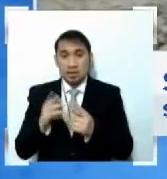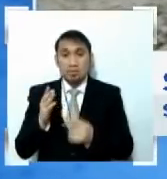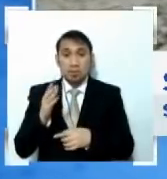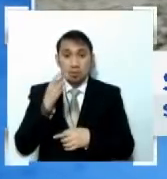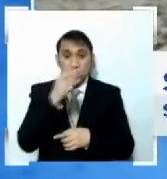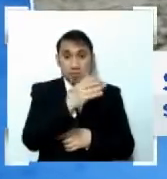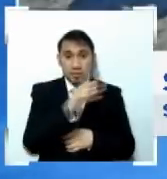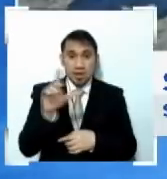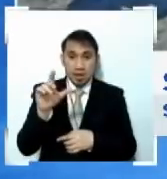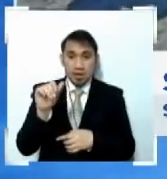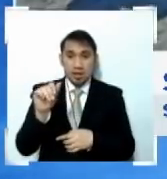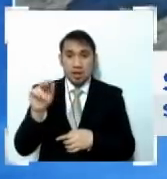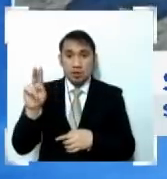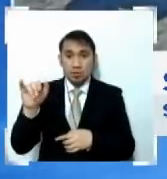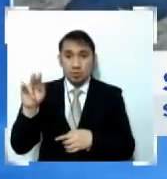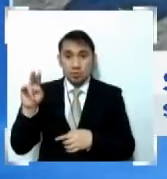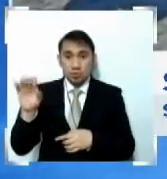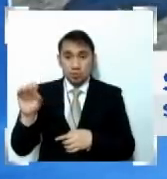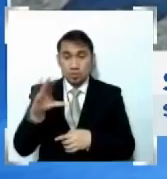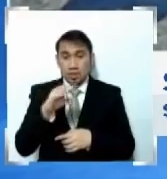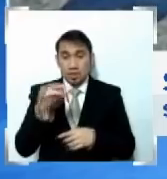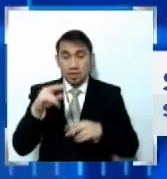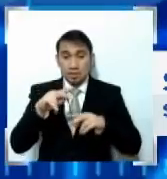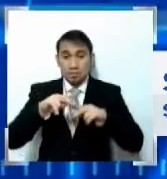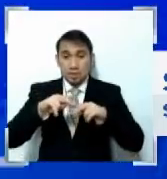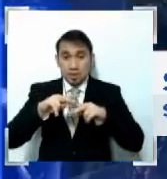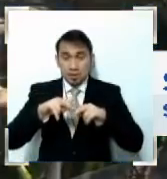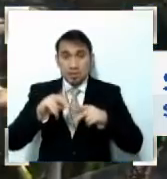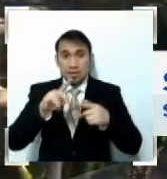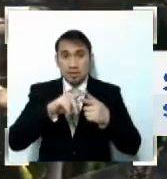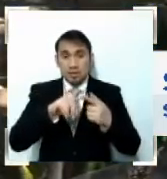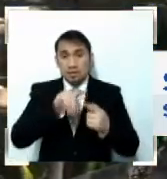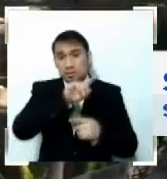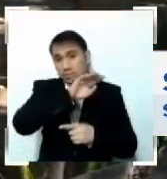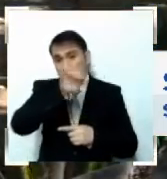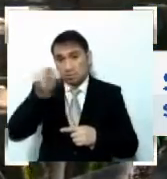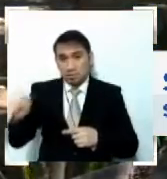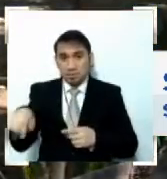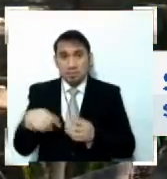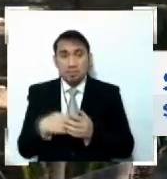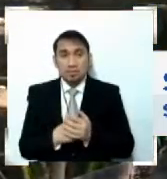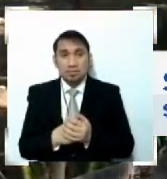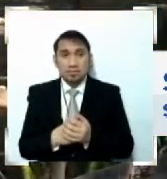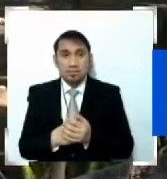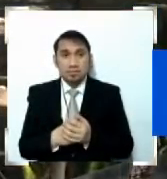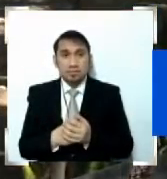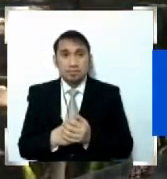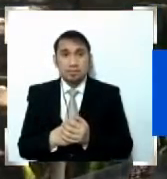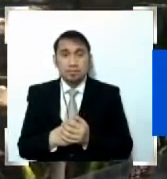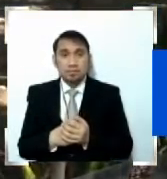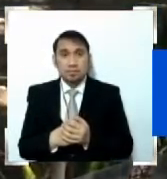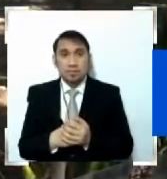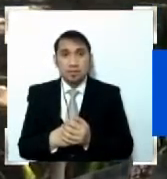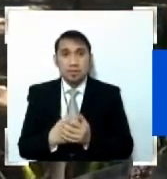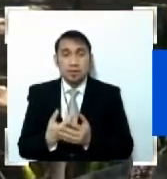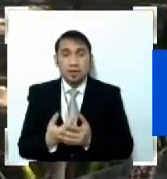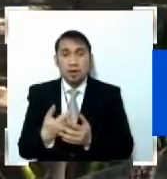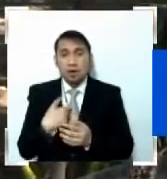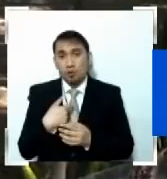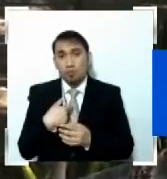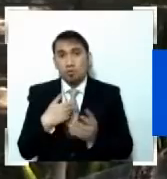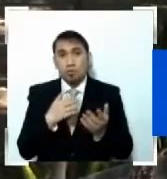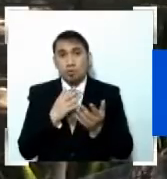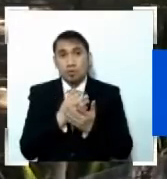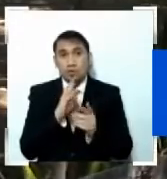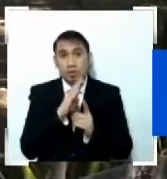Lingayen, Pangasinan, saka babalik dapat ng Iba. Punta ako doon sa Barangay Plaza para bumili ng